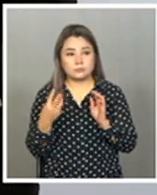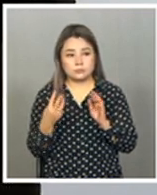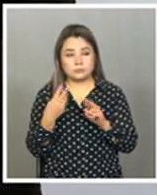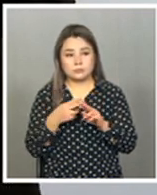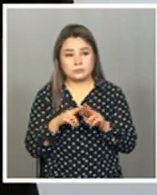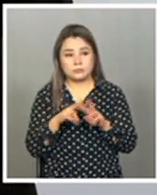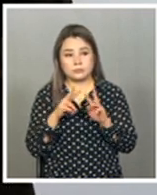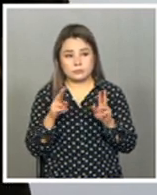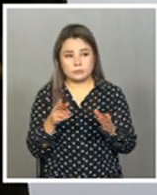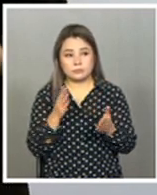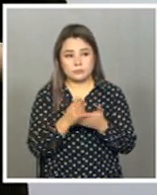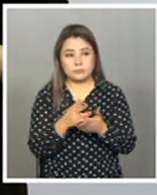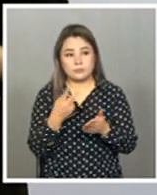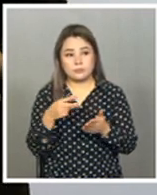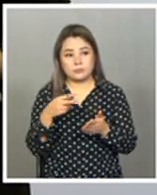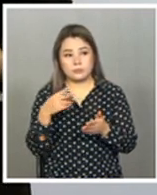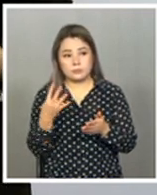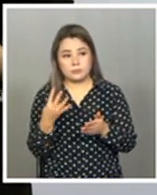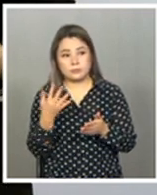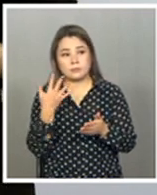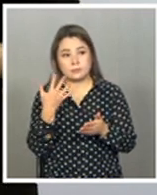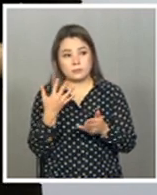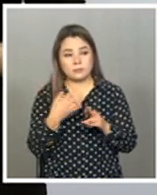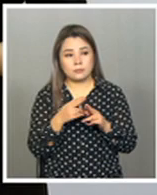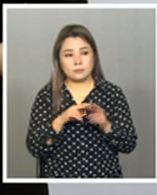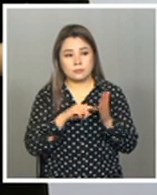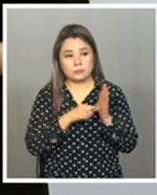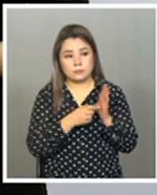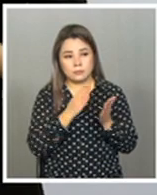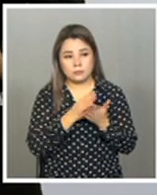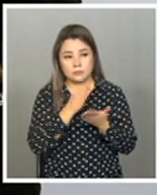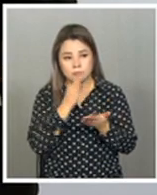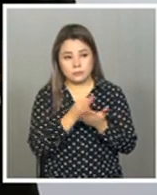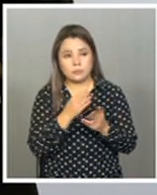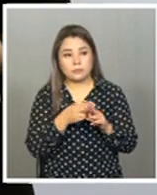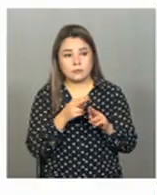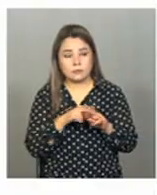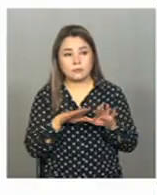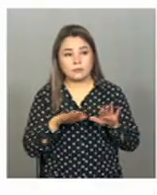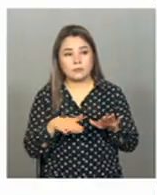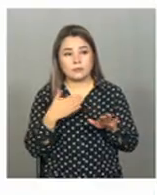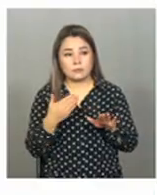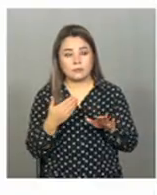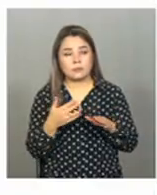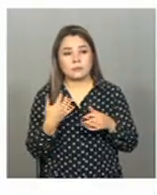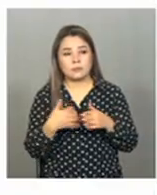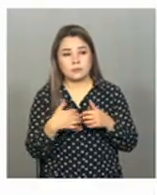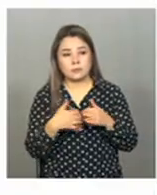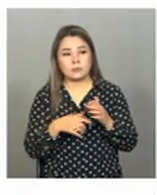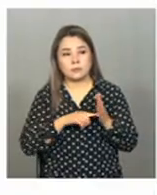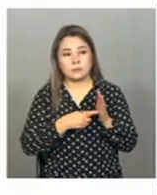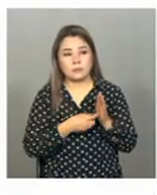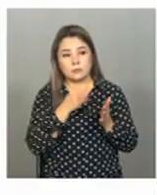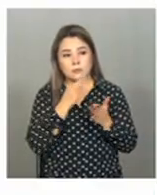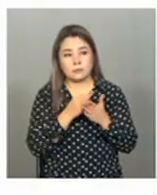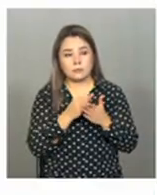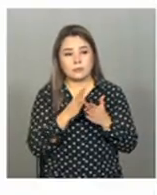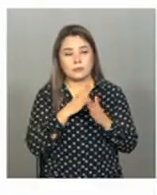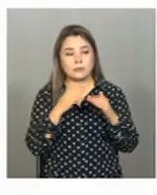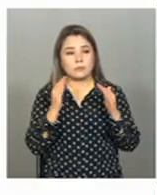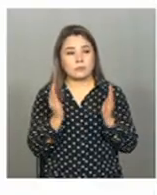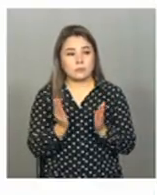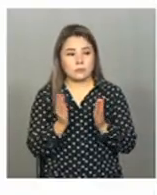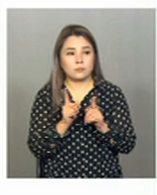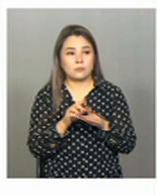яғни 24.5 бөлшегіне көбейтіп тұр екен. Демек біз бұл жерде ортақ көбейткішті жақша сыртына шығару